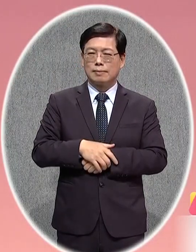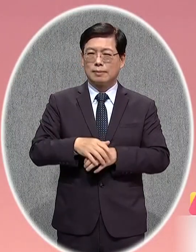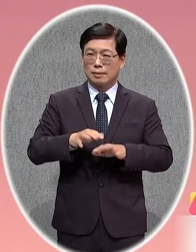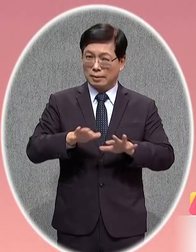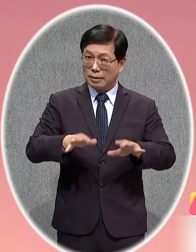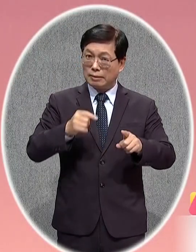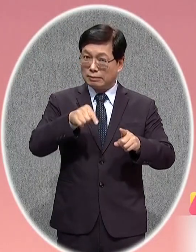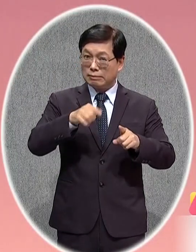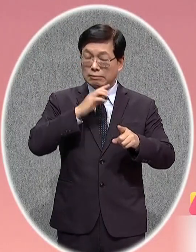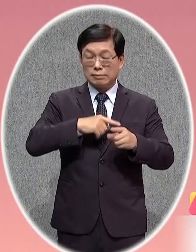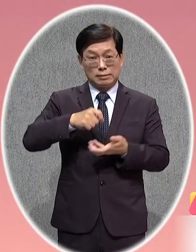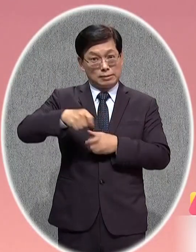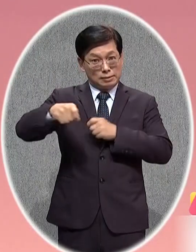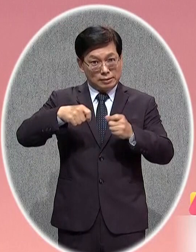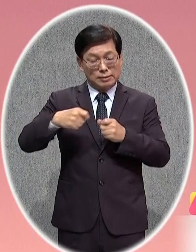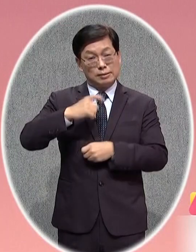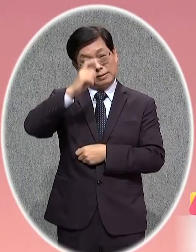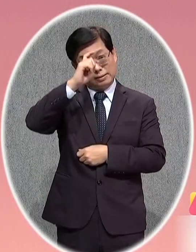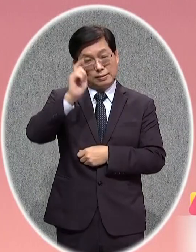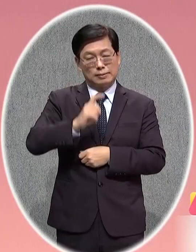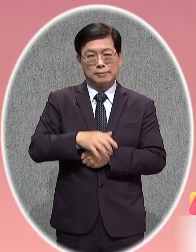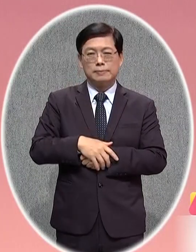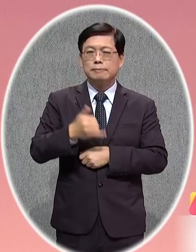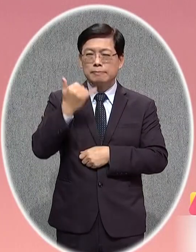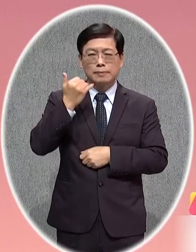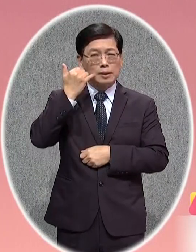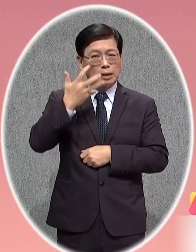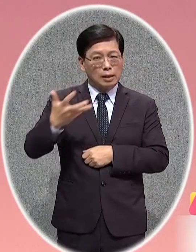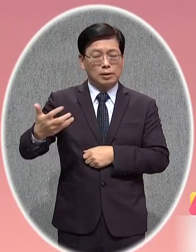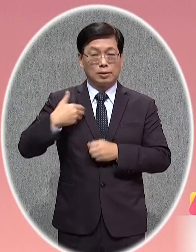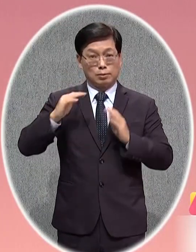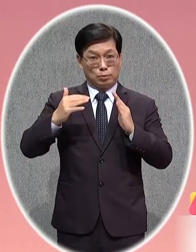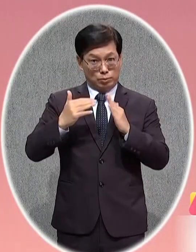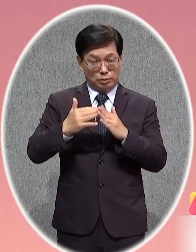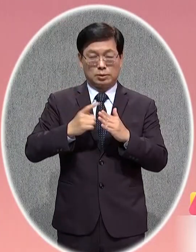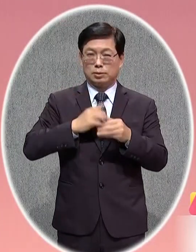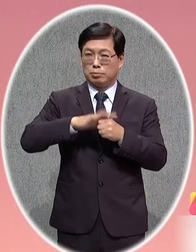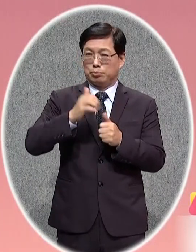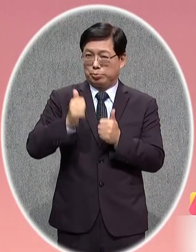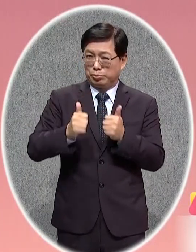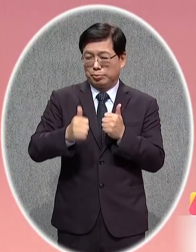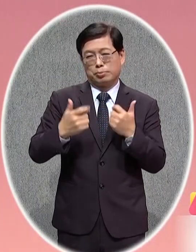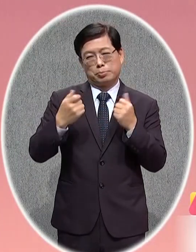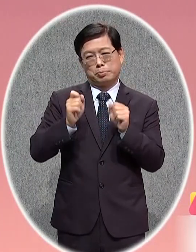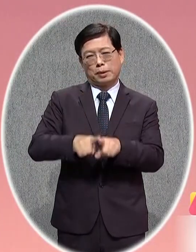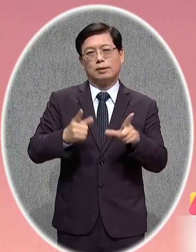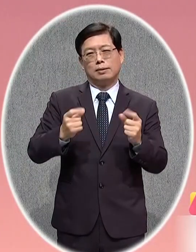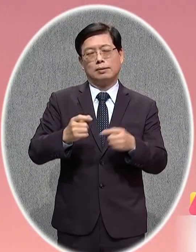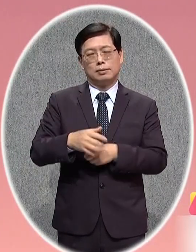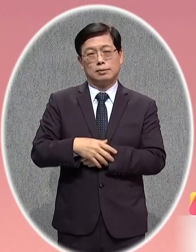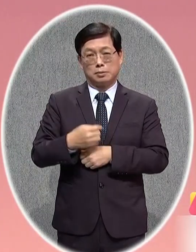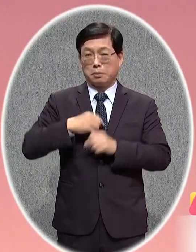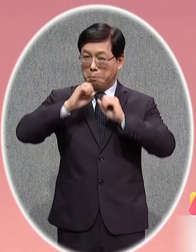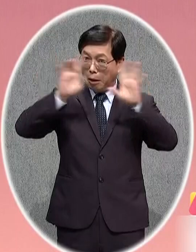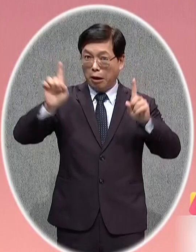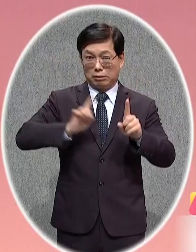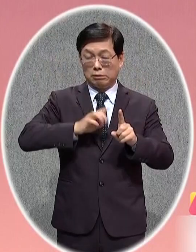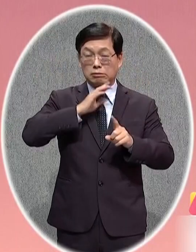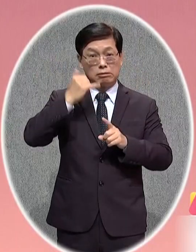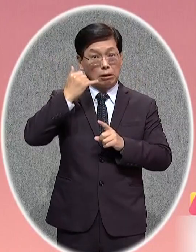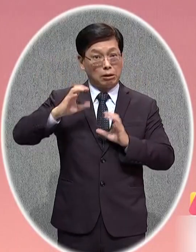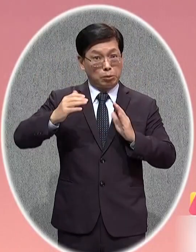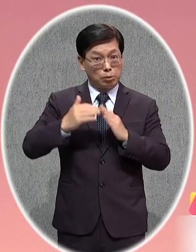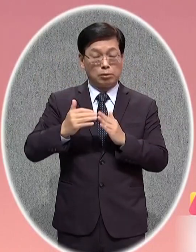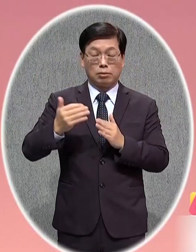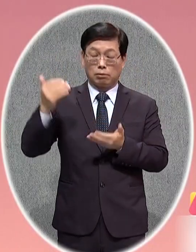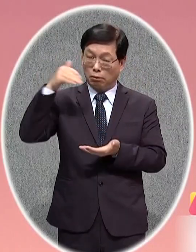为这个提案，我们只是作为一个海洋国家的一个补考题而已。我们声称我们是海洋国家，